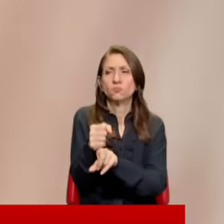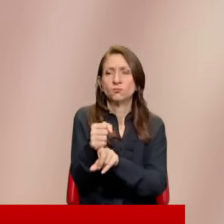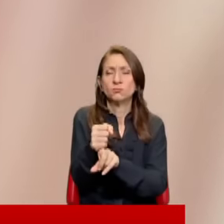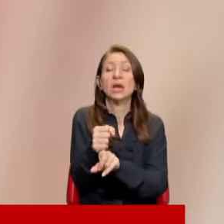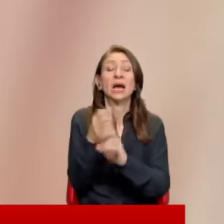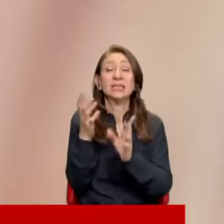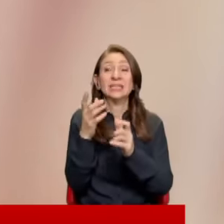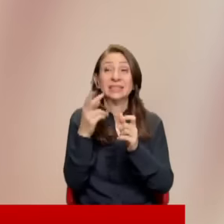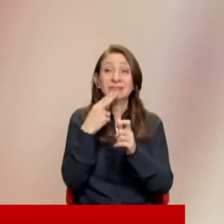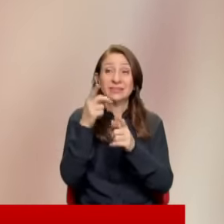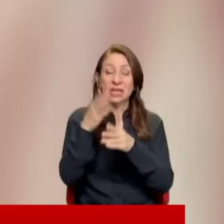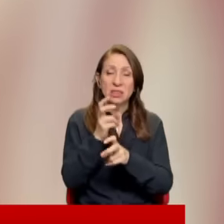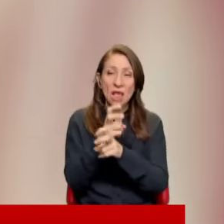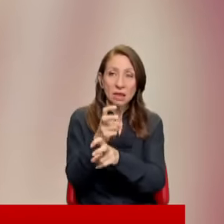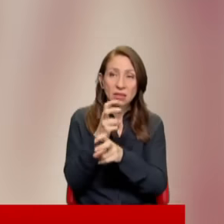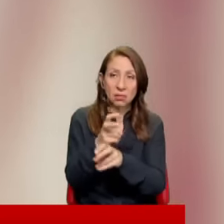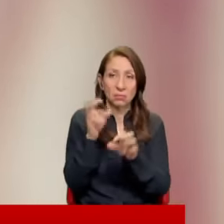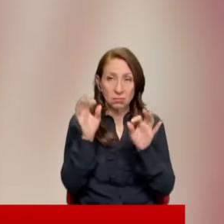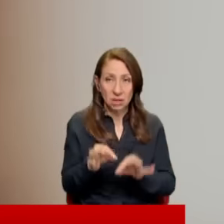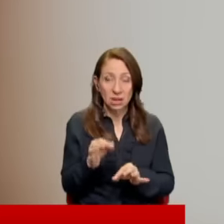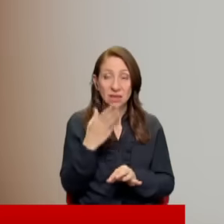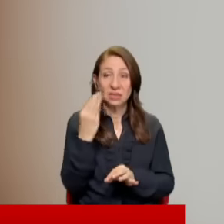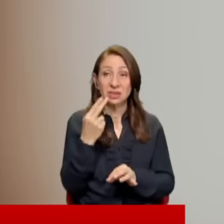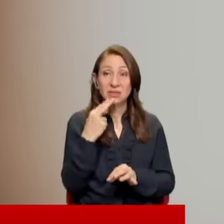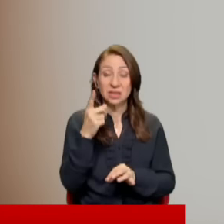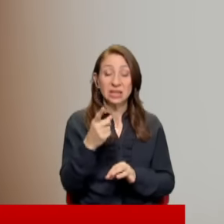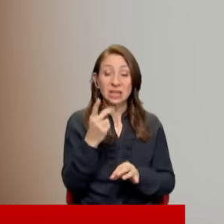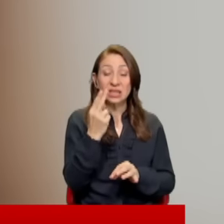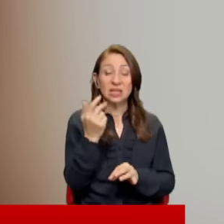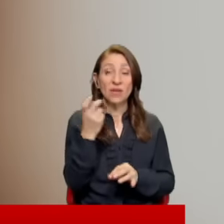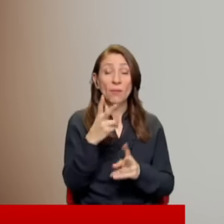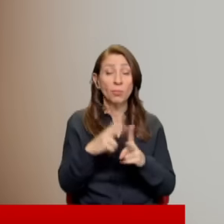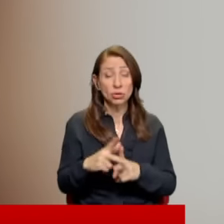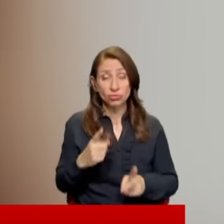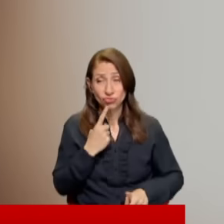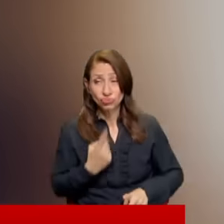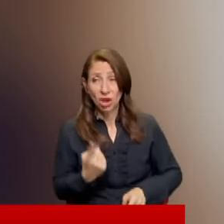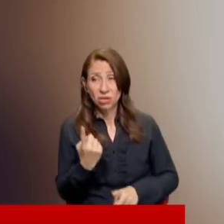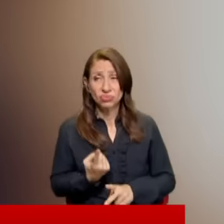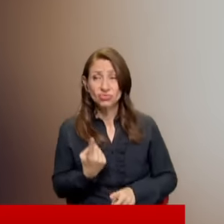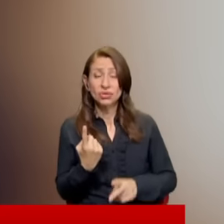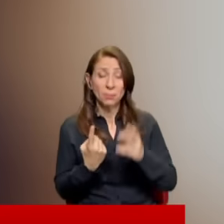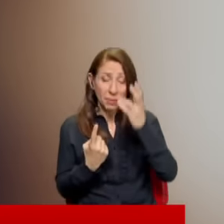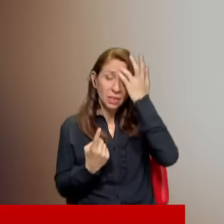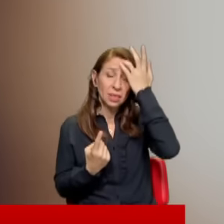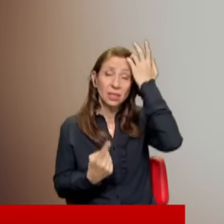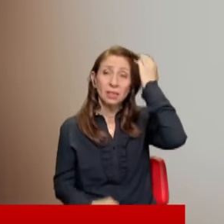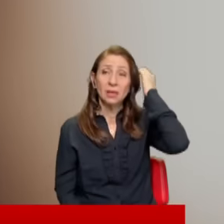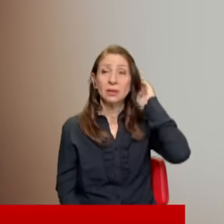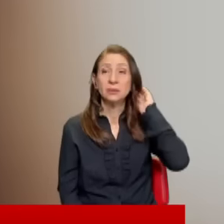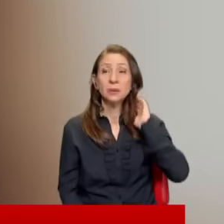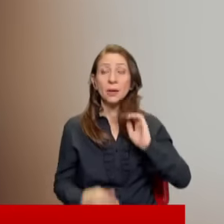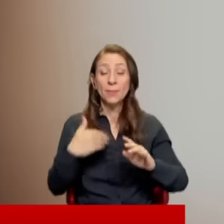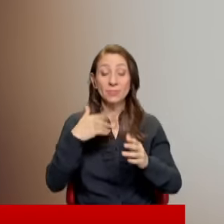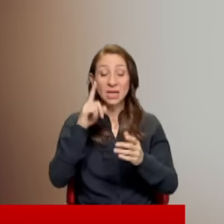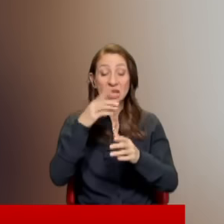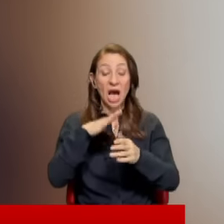Üstelik Sevda çakmağı tehdit ediyordu genç kadın 7i kez polise gidip şikayetçi oldu benim Sadece bacağım